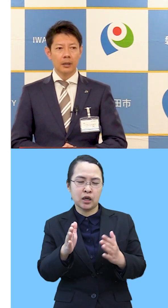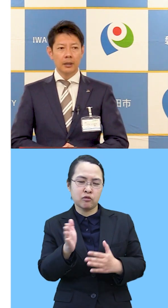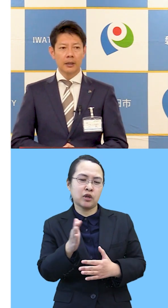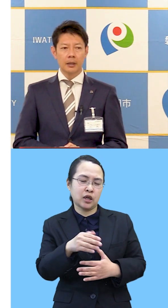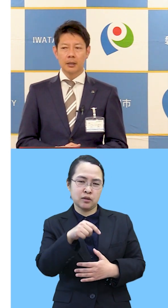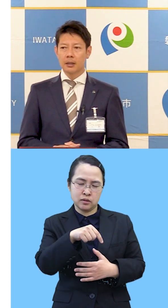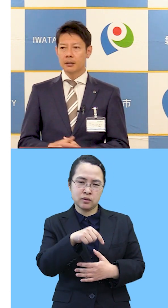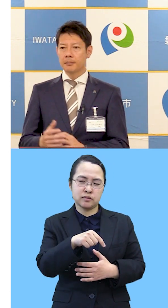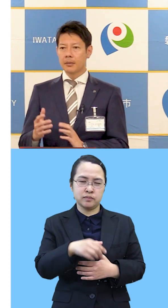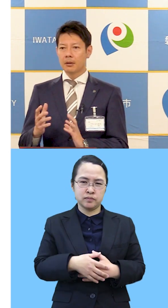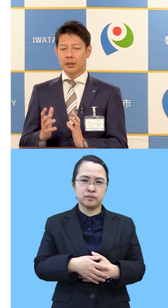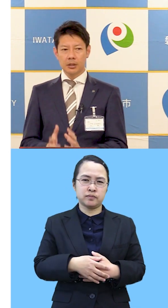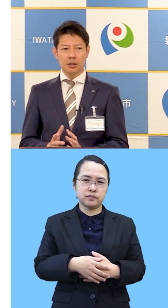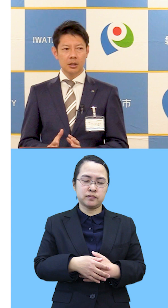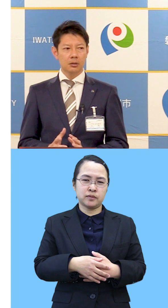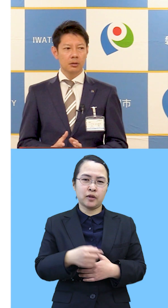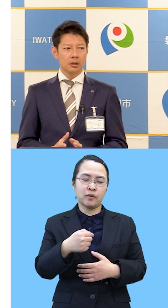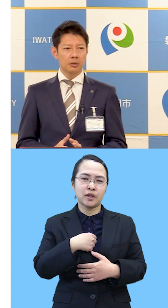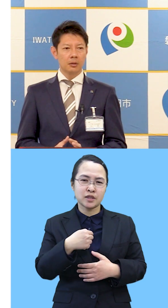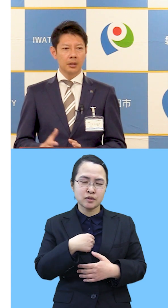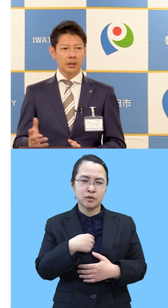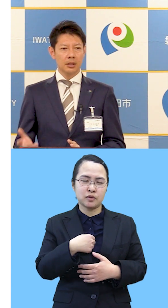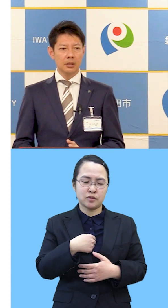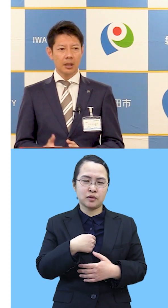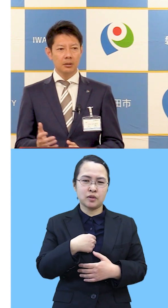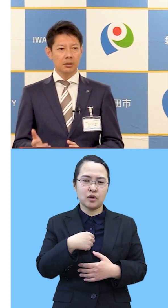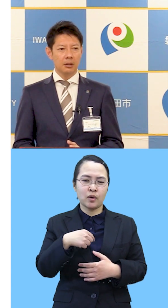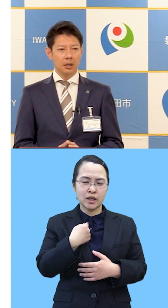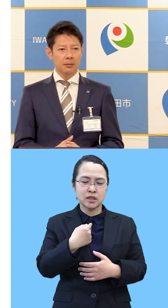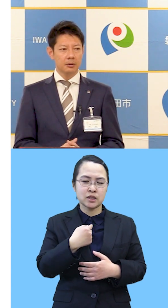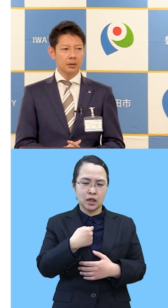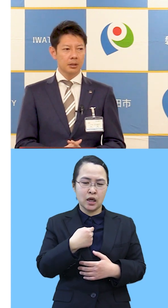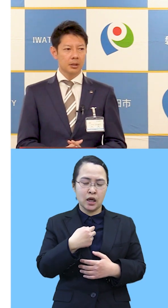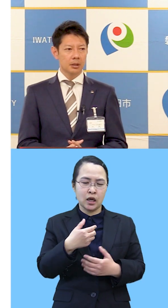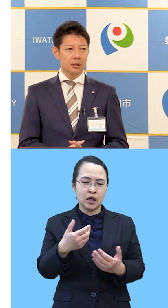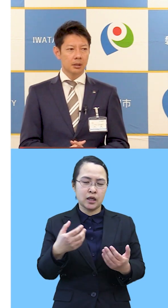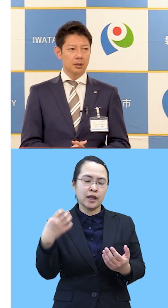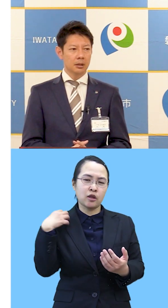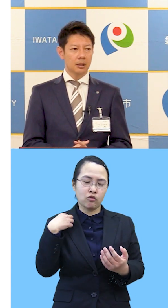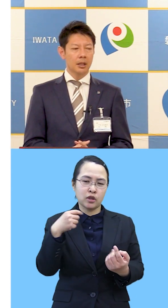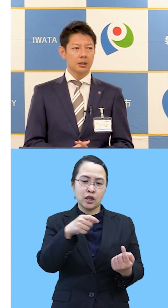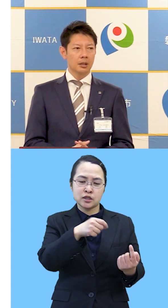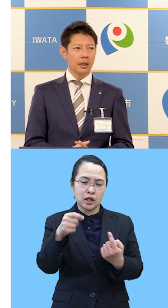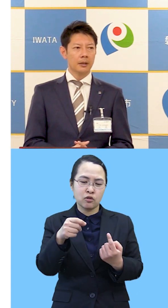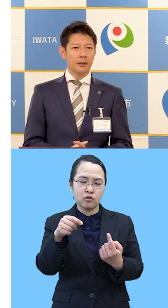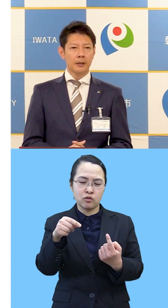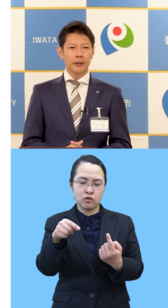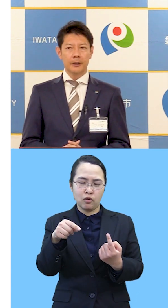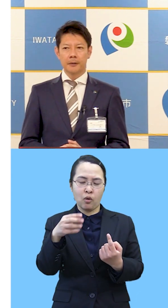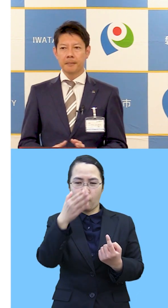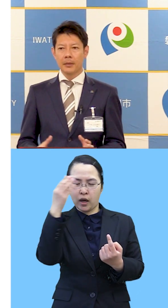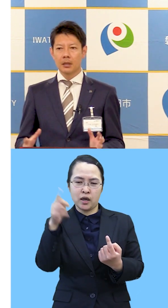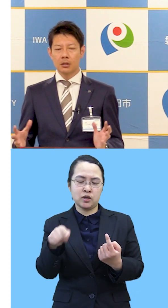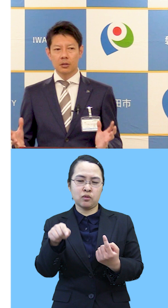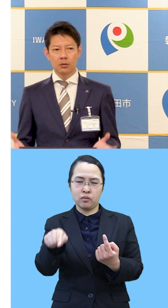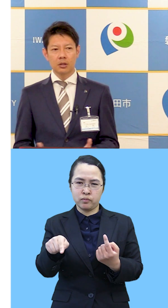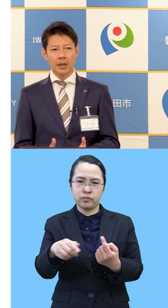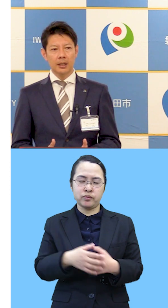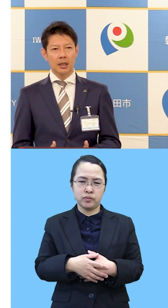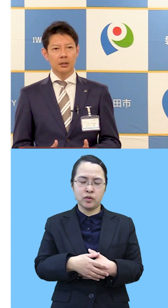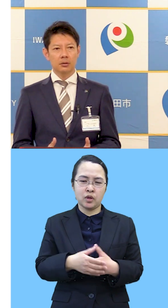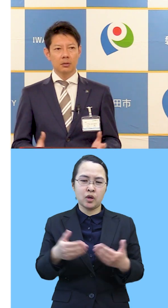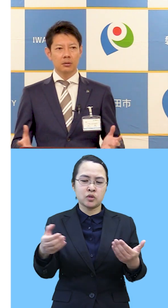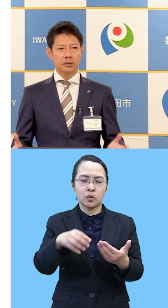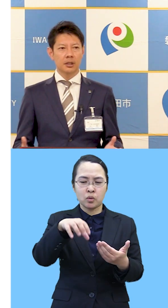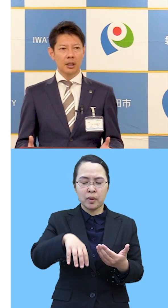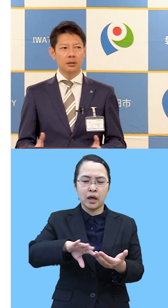で、私自身というよりも私が採用した若者たちに対して、職場